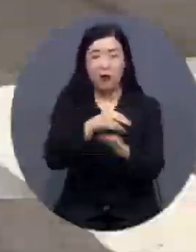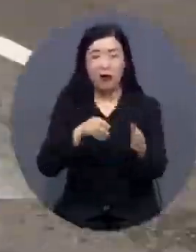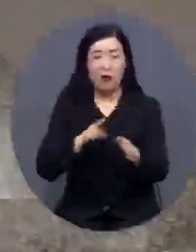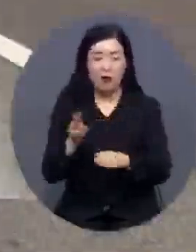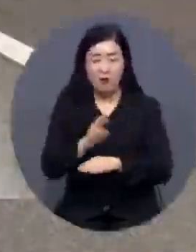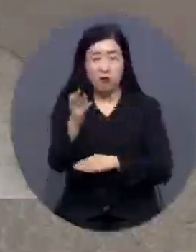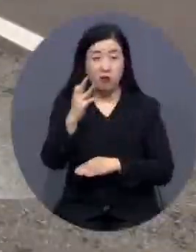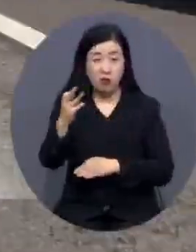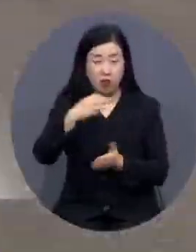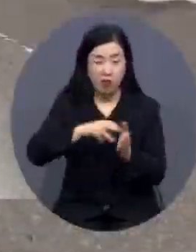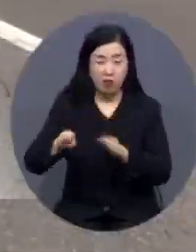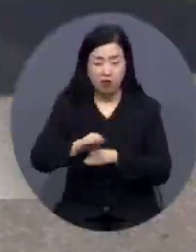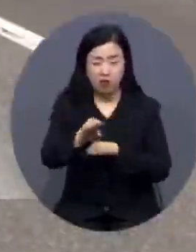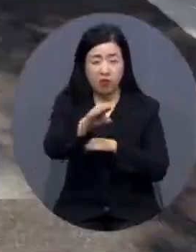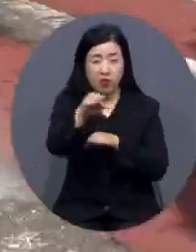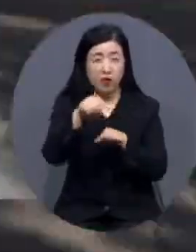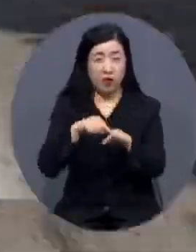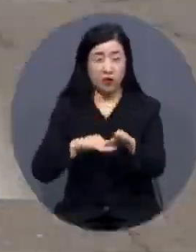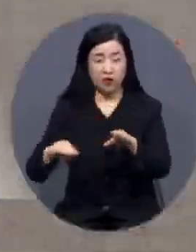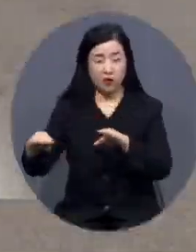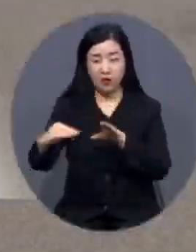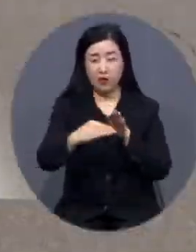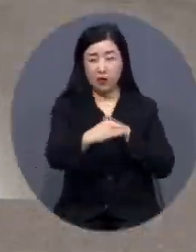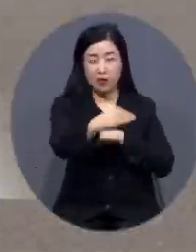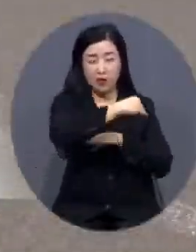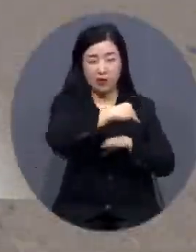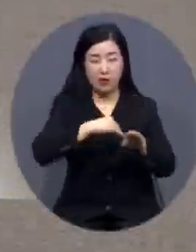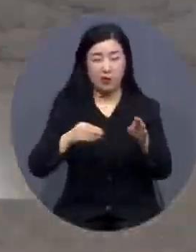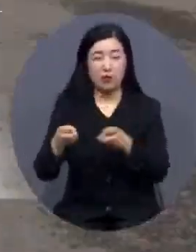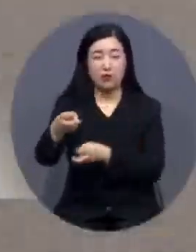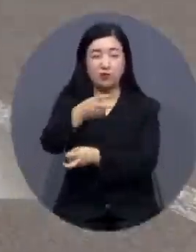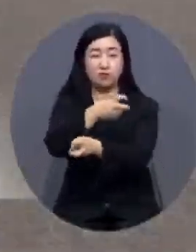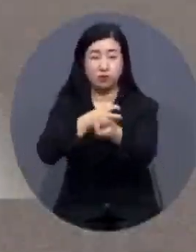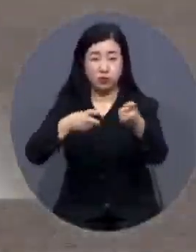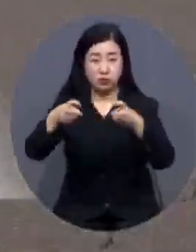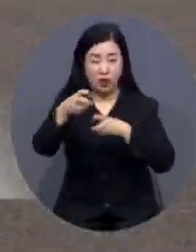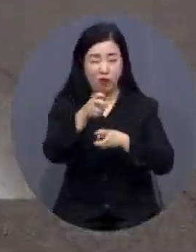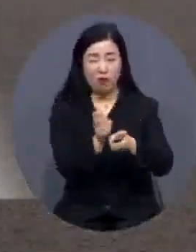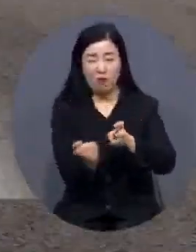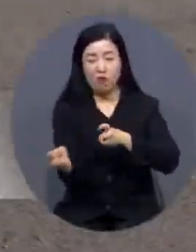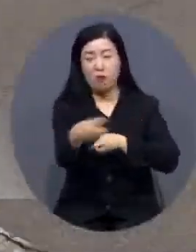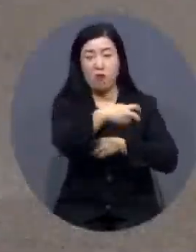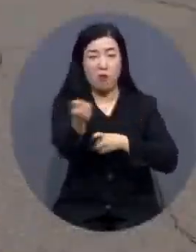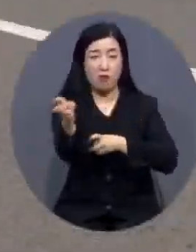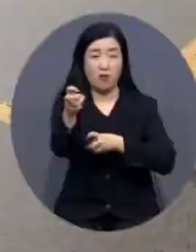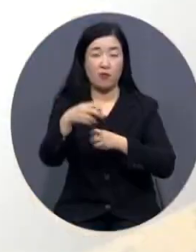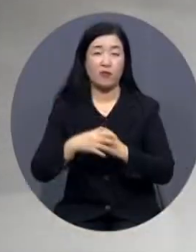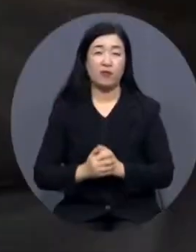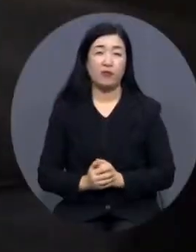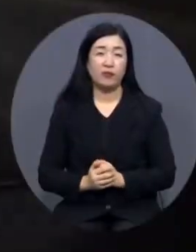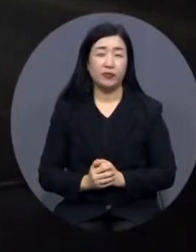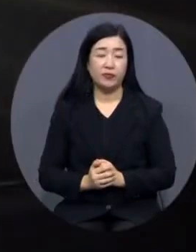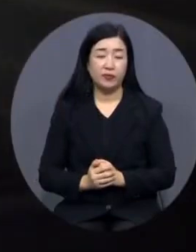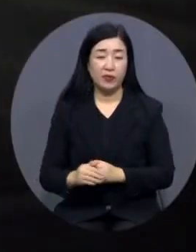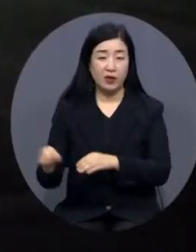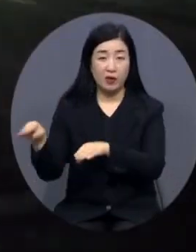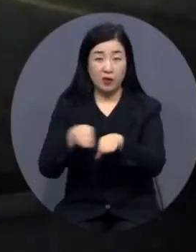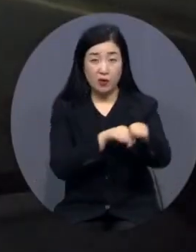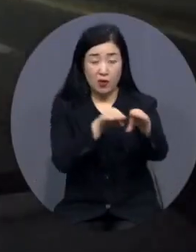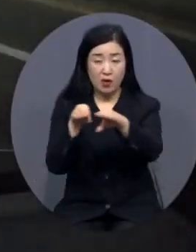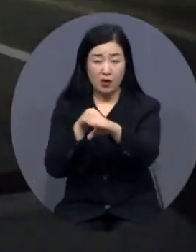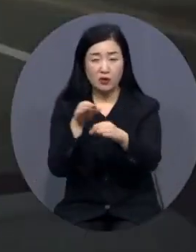13개를 통과했고 사방에서 차량이 진입하는 로타리 2개를 고개하듯 지나간 겁니다. 추격에 나선